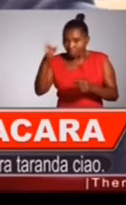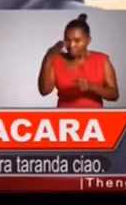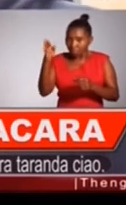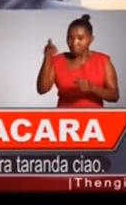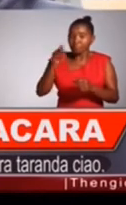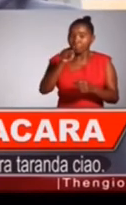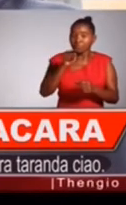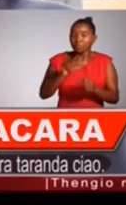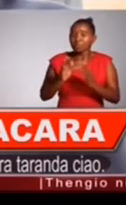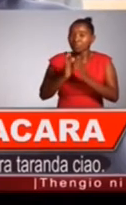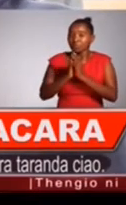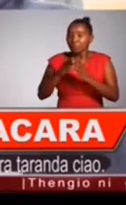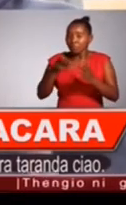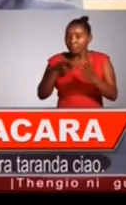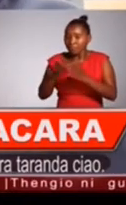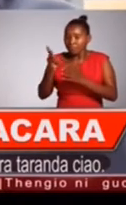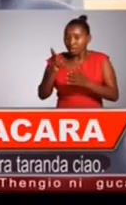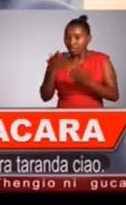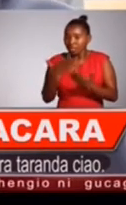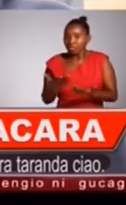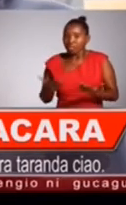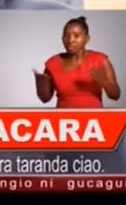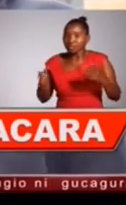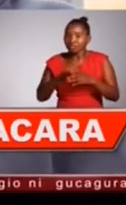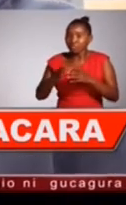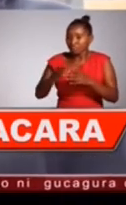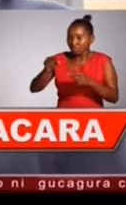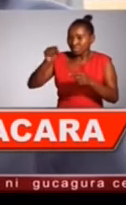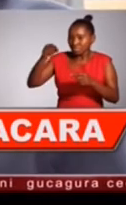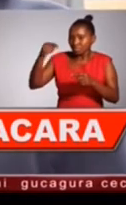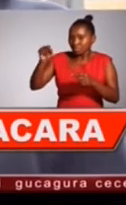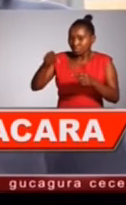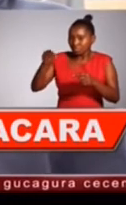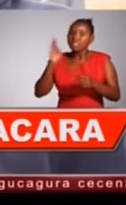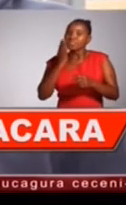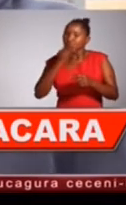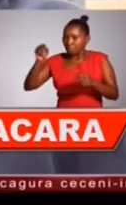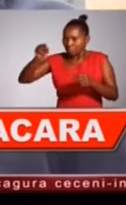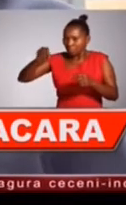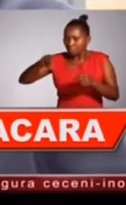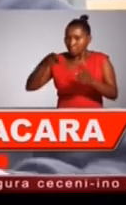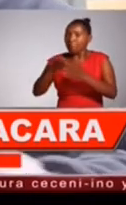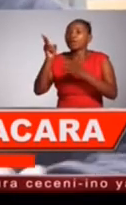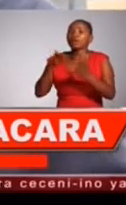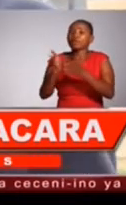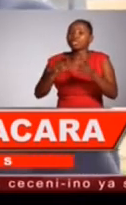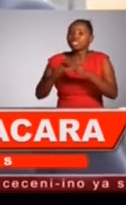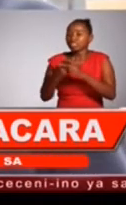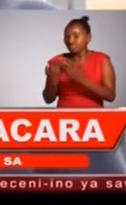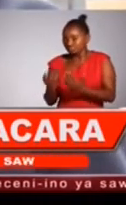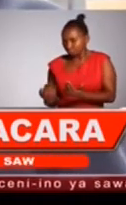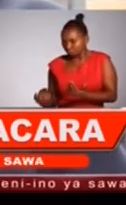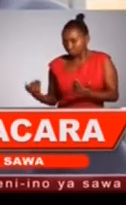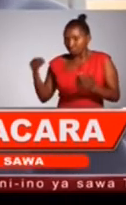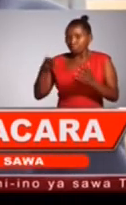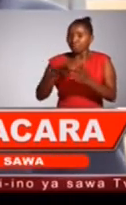hapa Nigeweomba, wanunulie hizo requirements Kama ni chako pencil, color pencil, wanunulie Wacha wanze kuchora kio